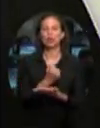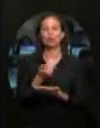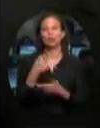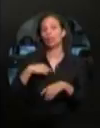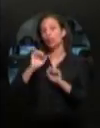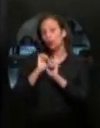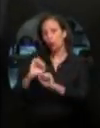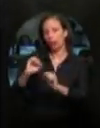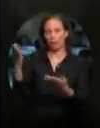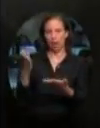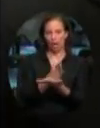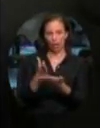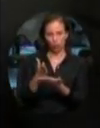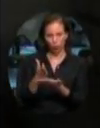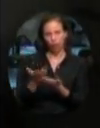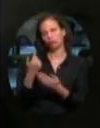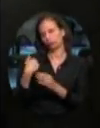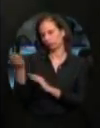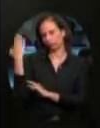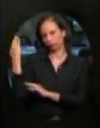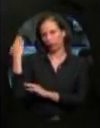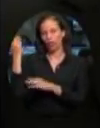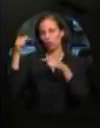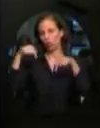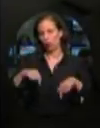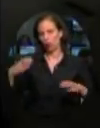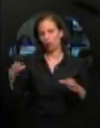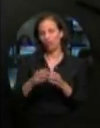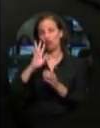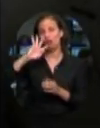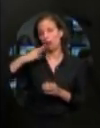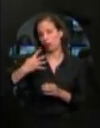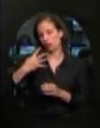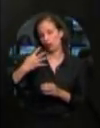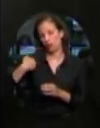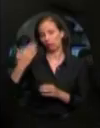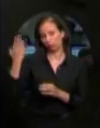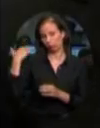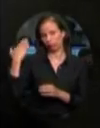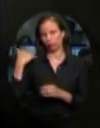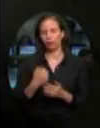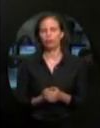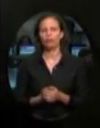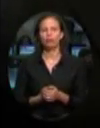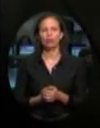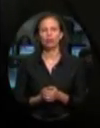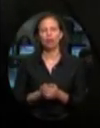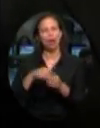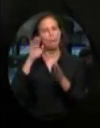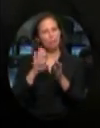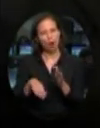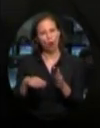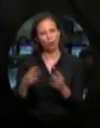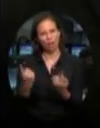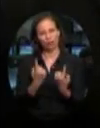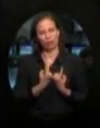לכאן. אני הייתי יושב ראש המפלגה במשך 4 שנים. אם היינו מתעסקים פחות בעצמנו ויותר בציבור, גם